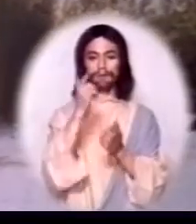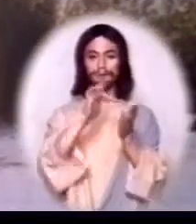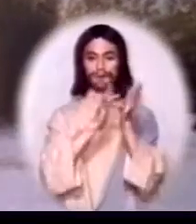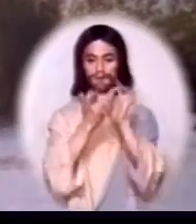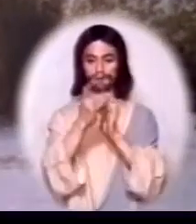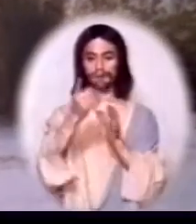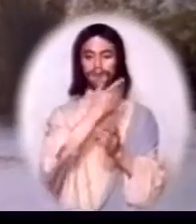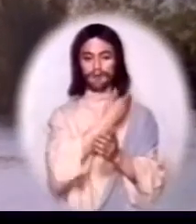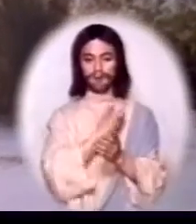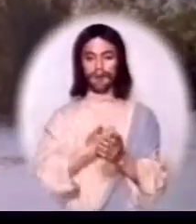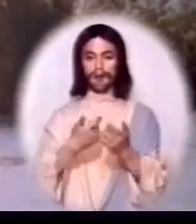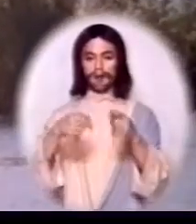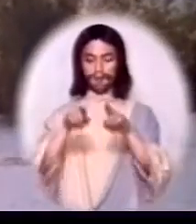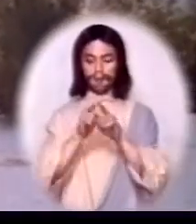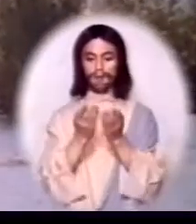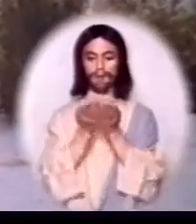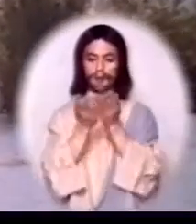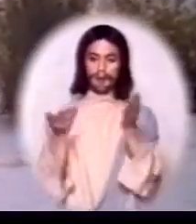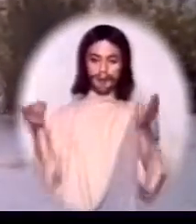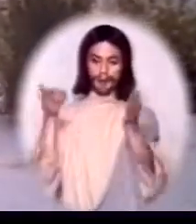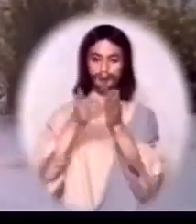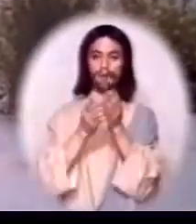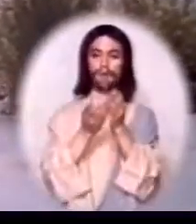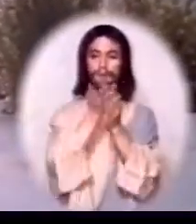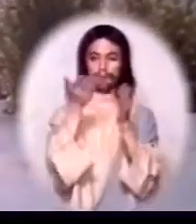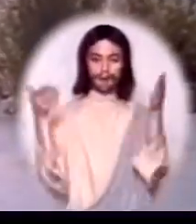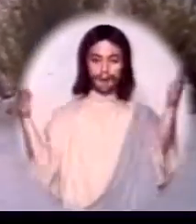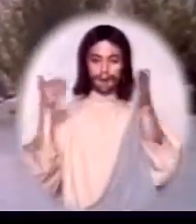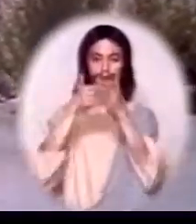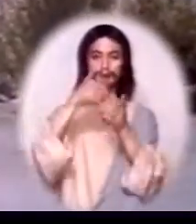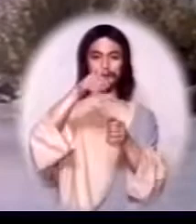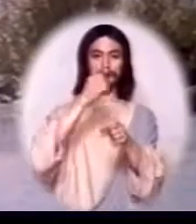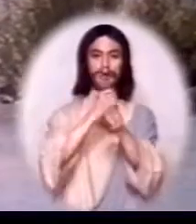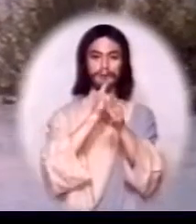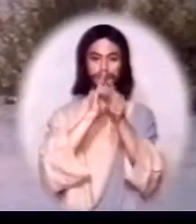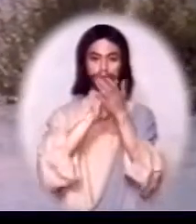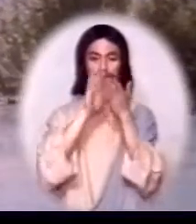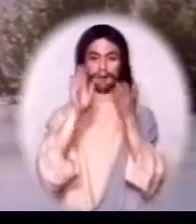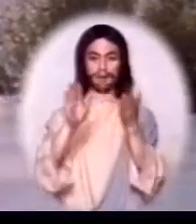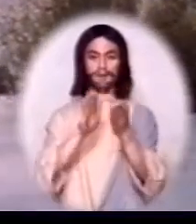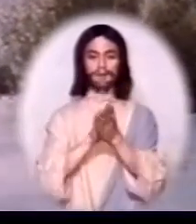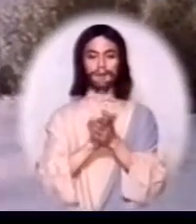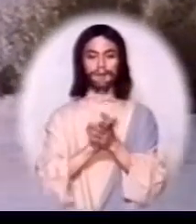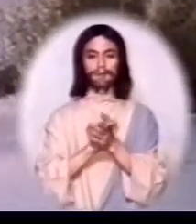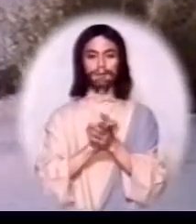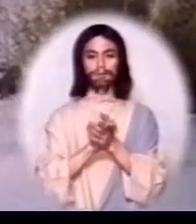하루는 예수께서 그의 제자들과 함께 배에 타시고 호수 반대쪽으로 건너가자고 하셨습니다.